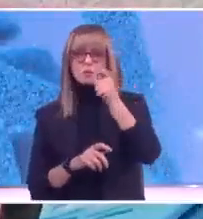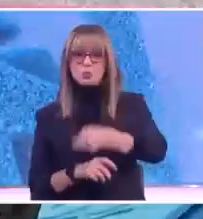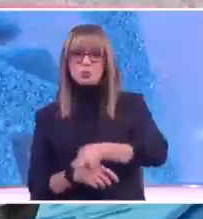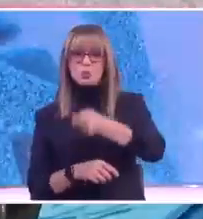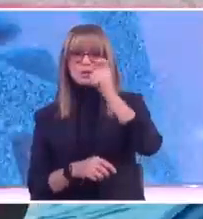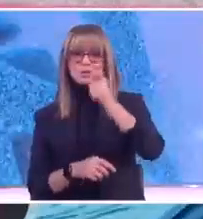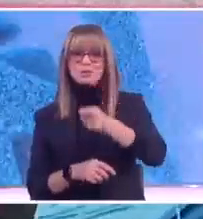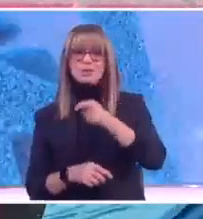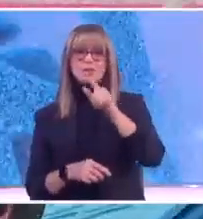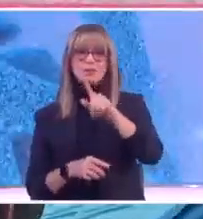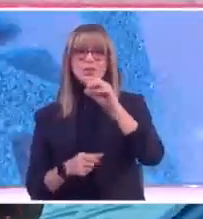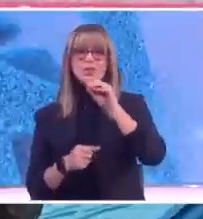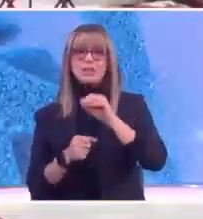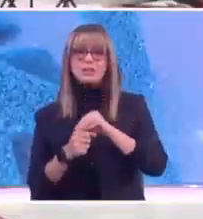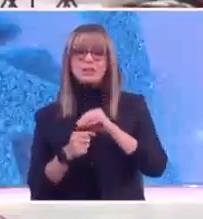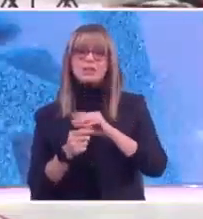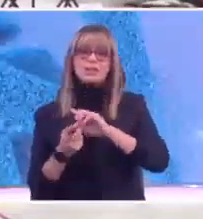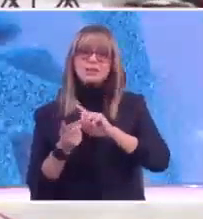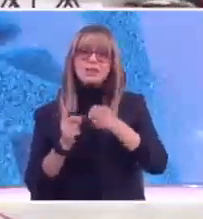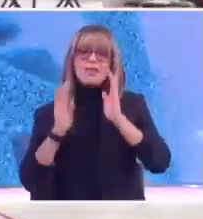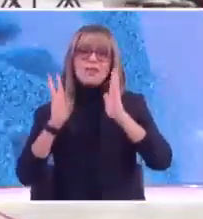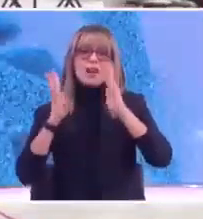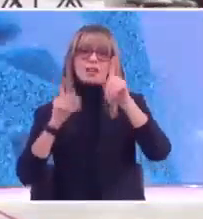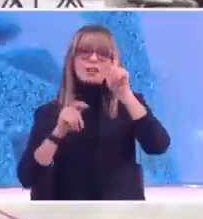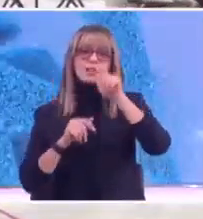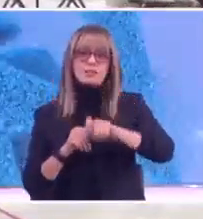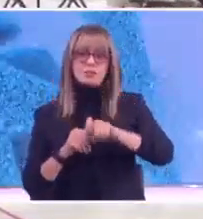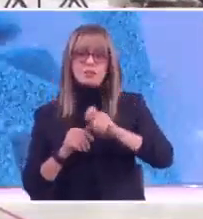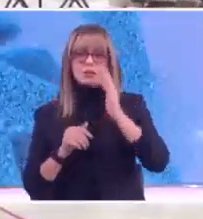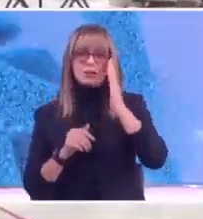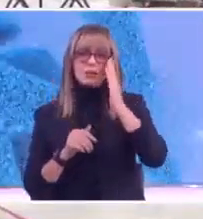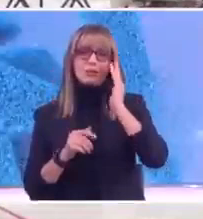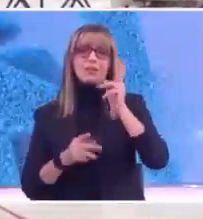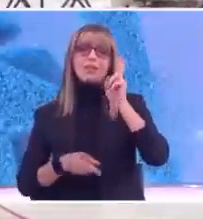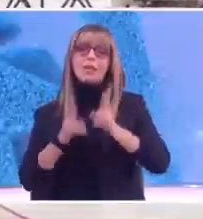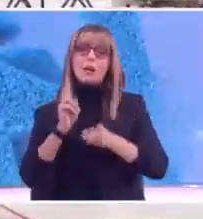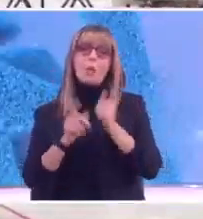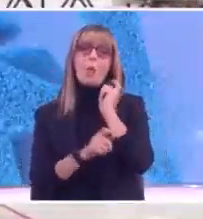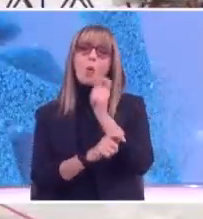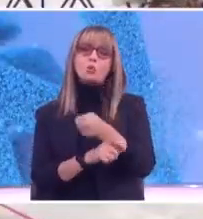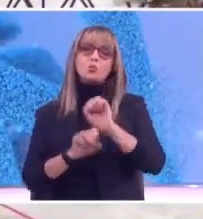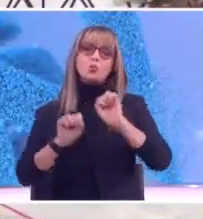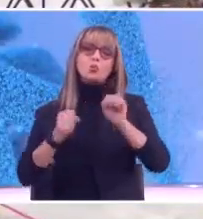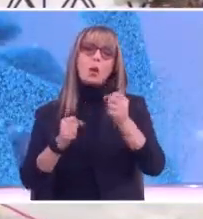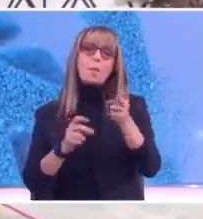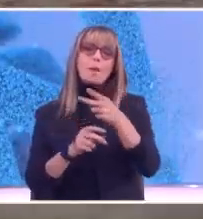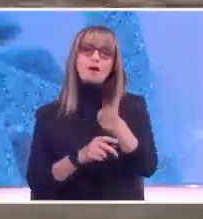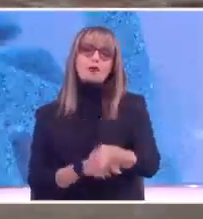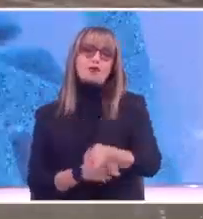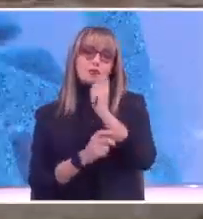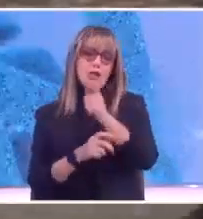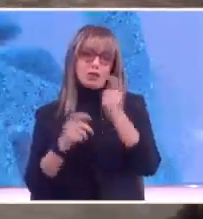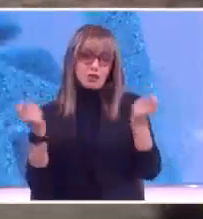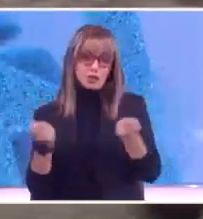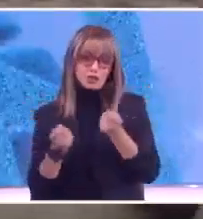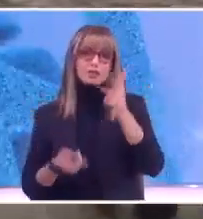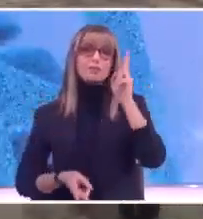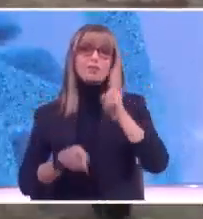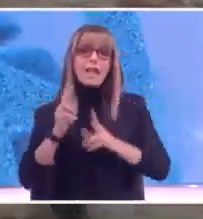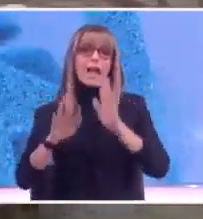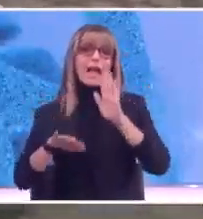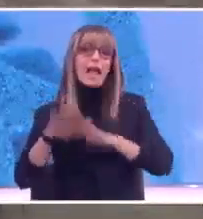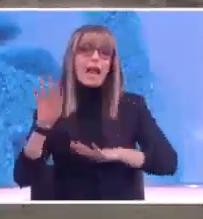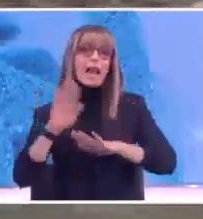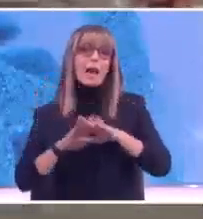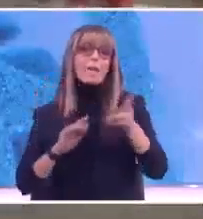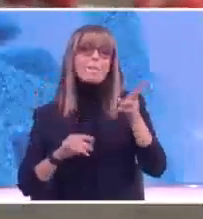tutmaktı. Bunun için de çeşitli aktiviteler düzenlendi. Kimi oltalarıyla buzda balık tutmaya çalıştı. Kimi de